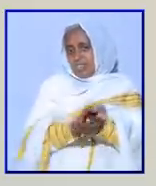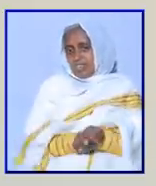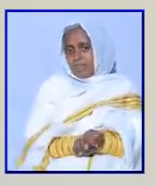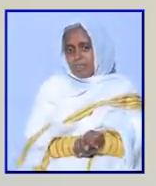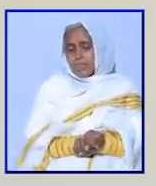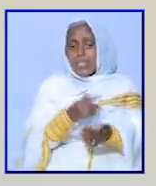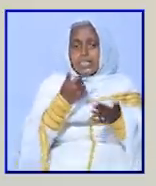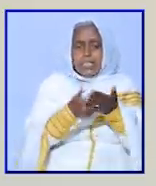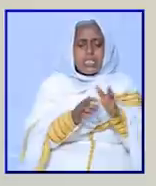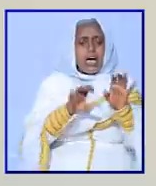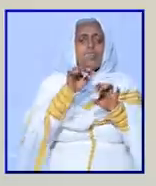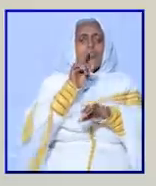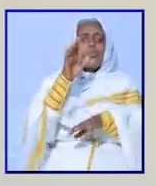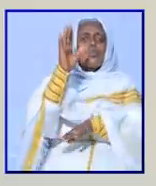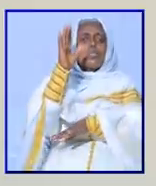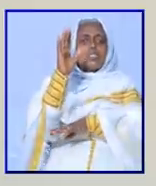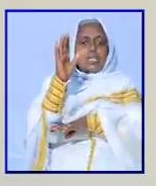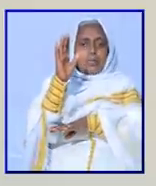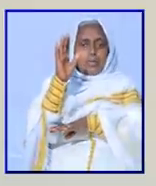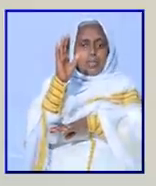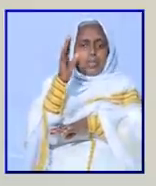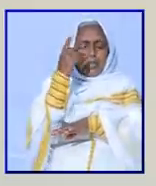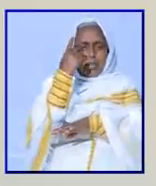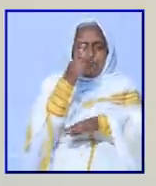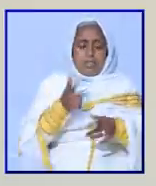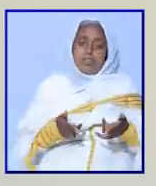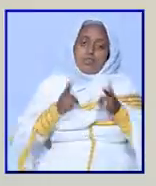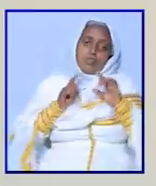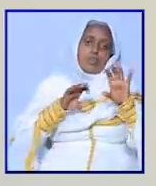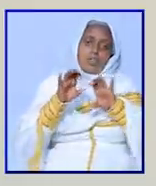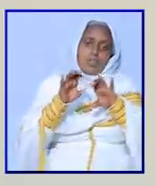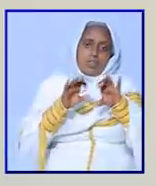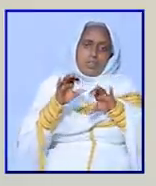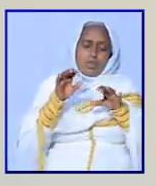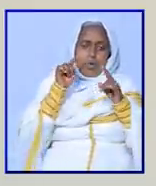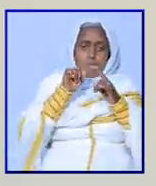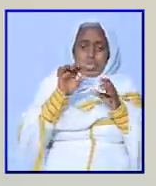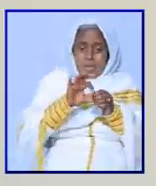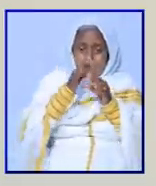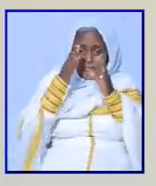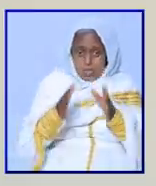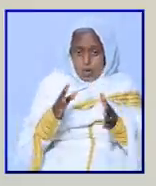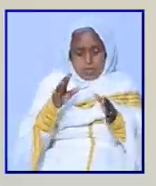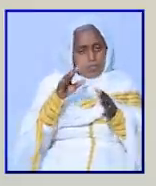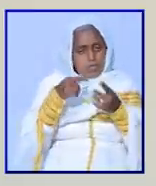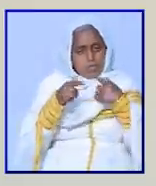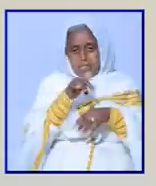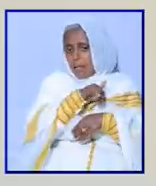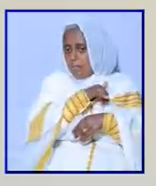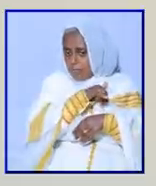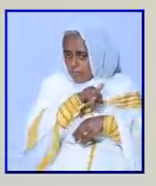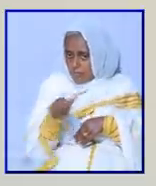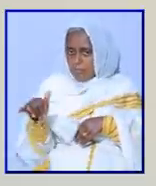ያስፈልጋል። እነዚህ አድርጎ ነው እግዚአብሔር እያኖረን ያለው። ወደ መንፈሳዊም ስንመጣ